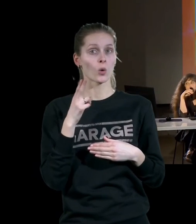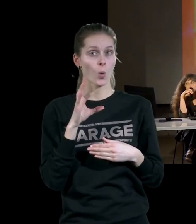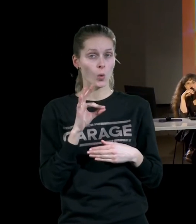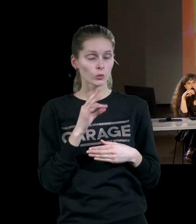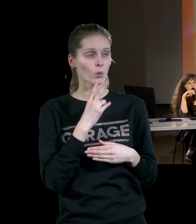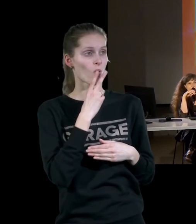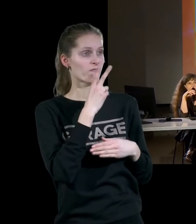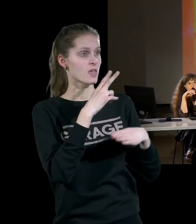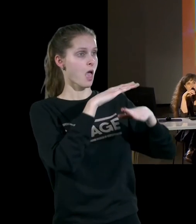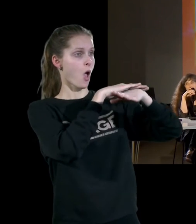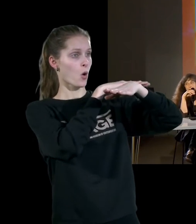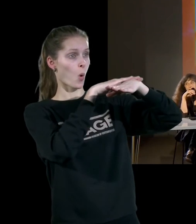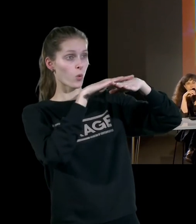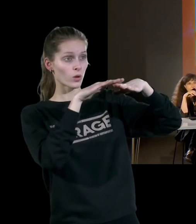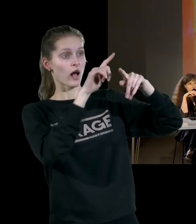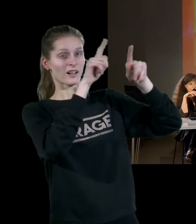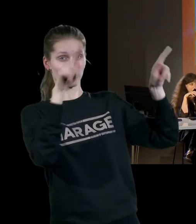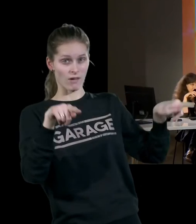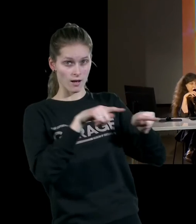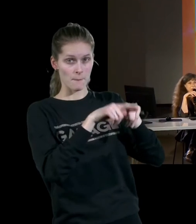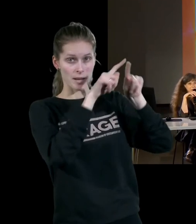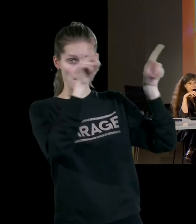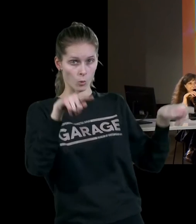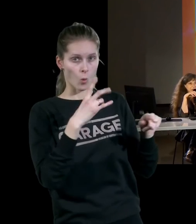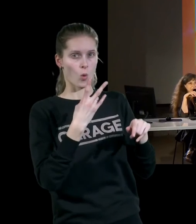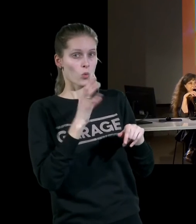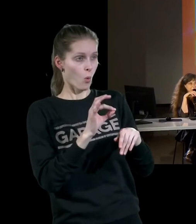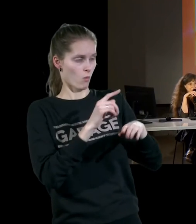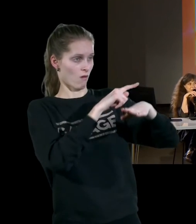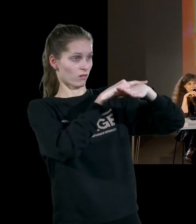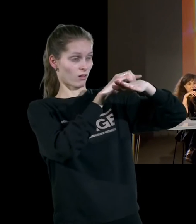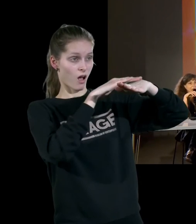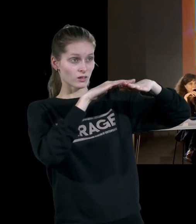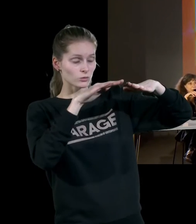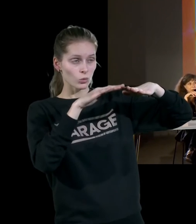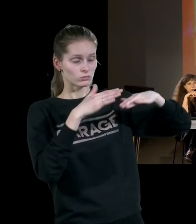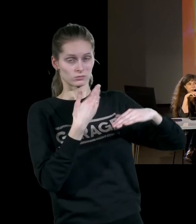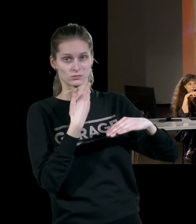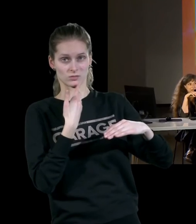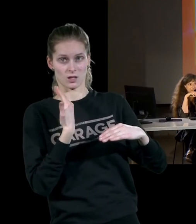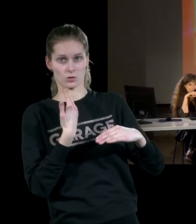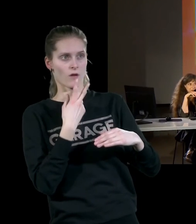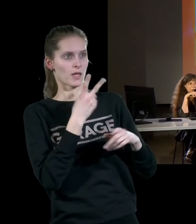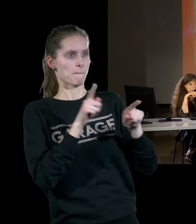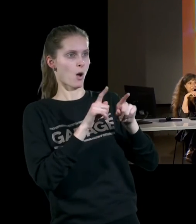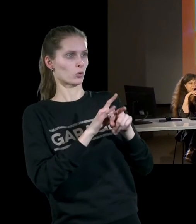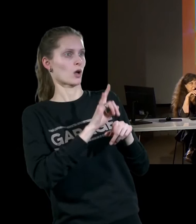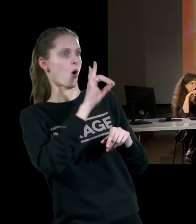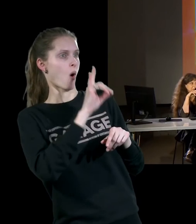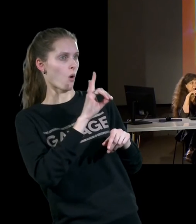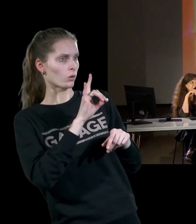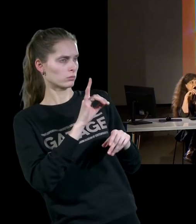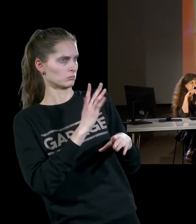было, чтобы эту картину нельзя было считать как линию, как пейзаж, нельзя было считать как окно, например, хотя иногда